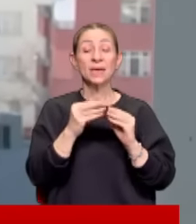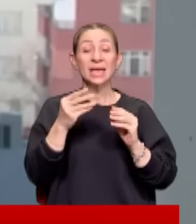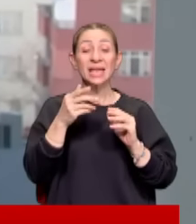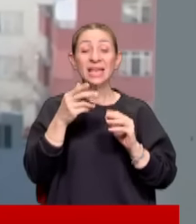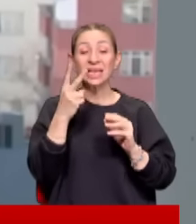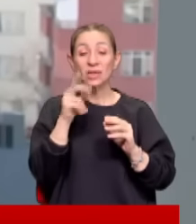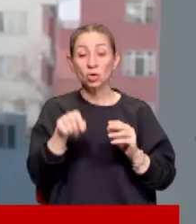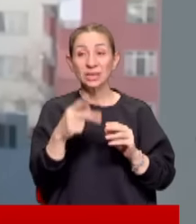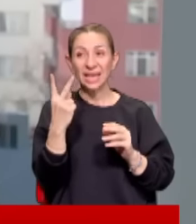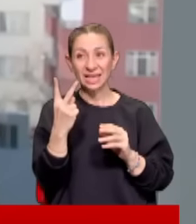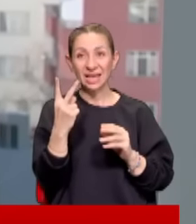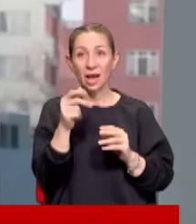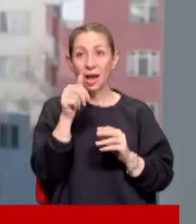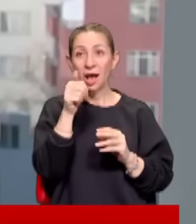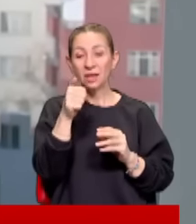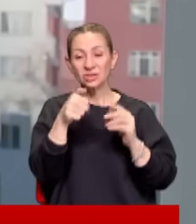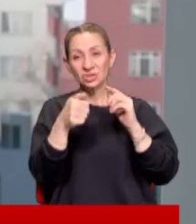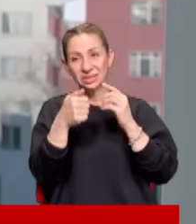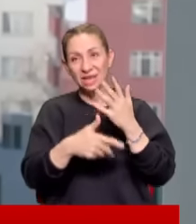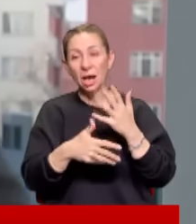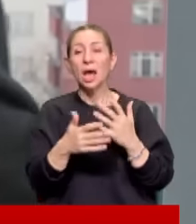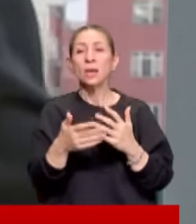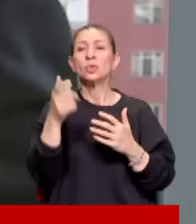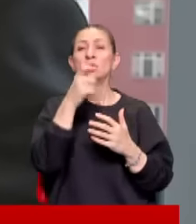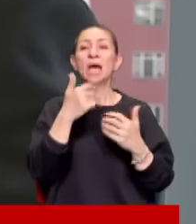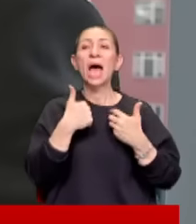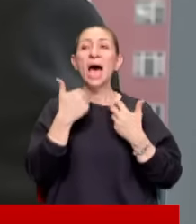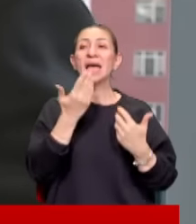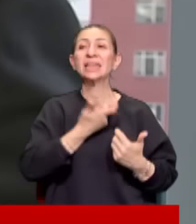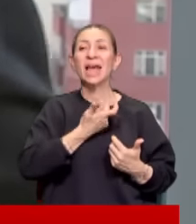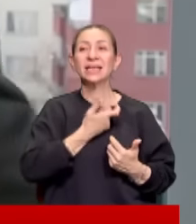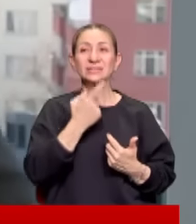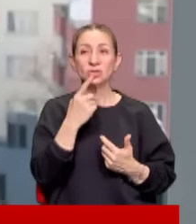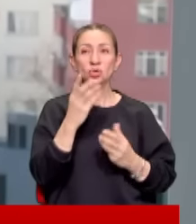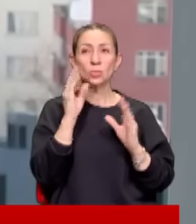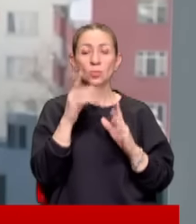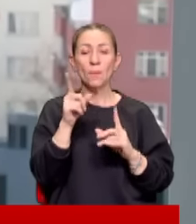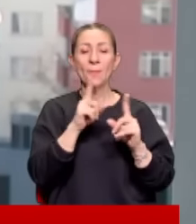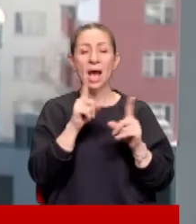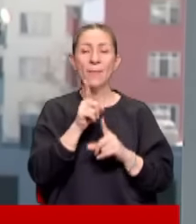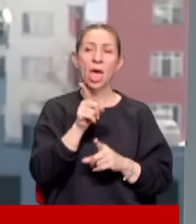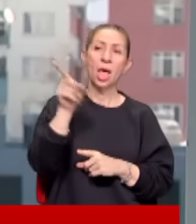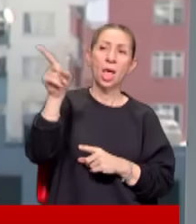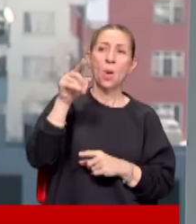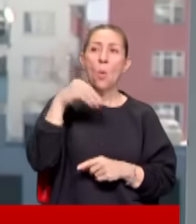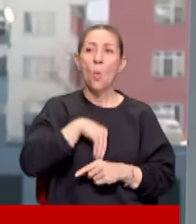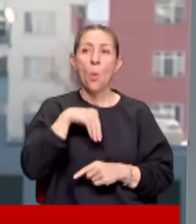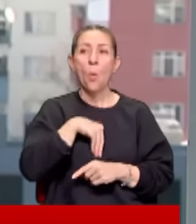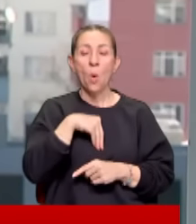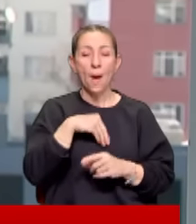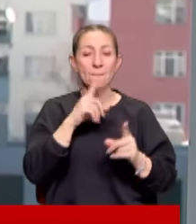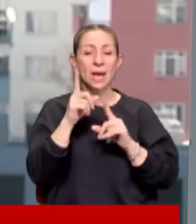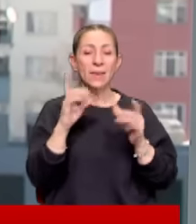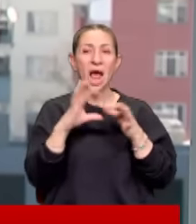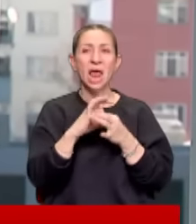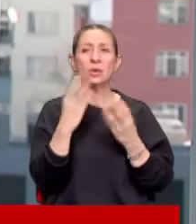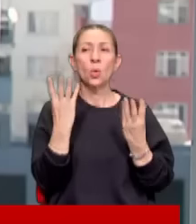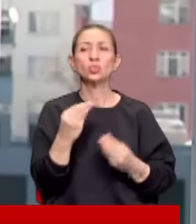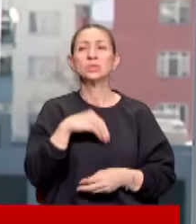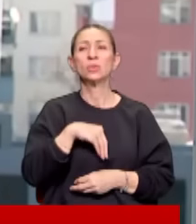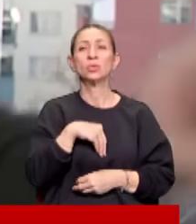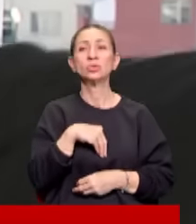2,2 ile 6. sırada. Yani Türkiye'de adalet deyince çoğumuz bunun mahkemenin verdiği ya da mahkemeyle alakalı bir şey